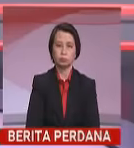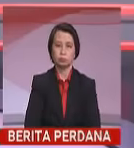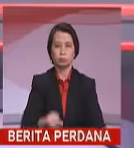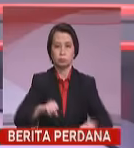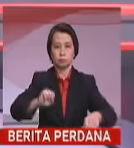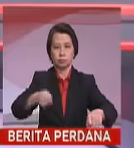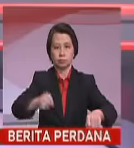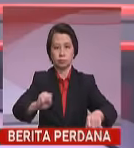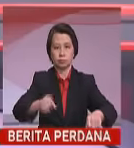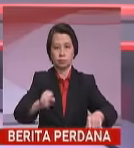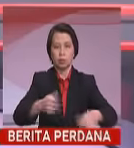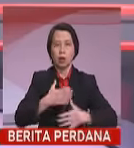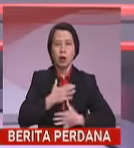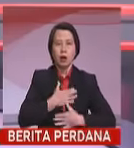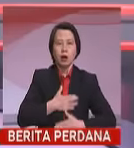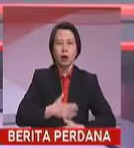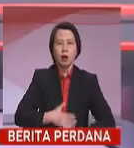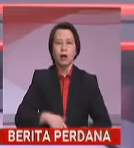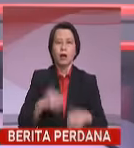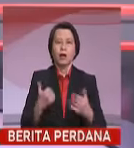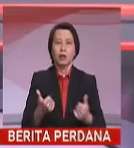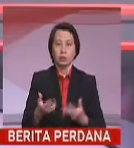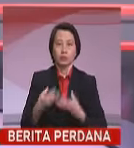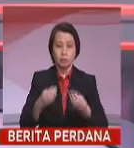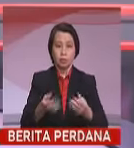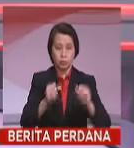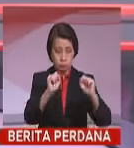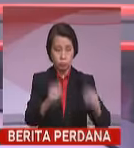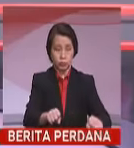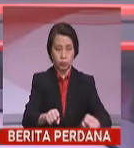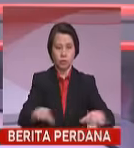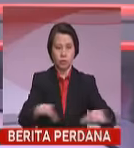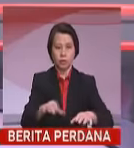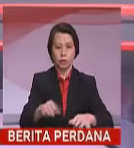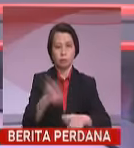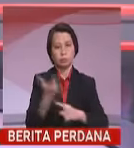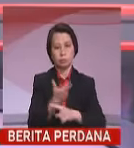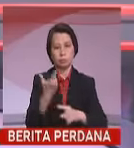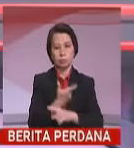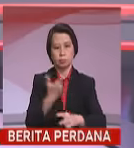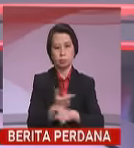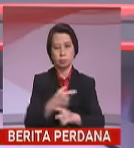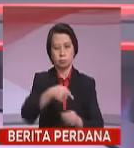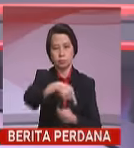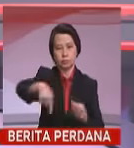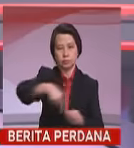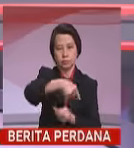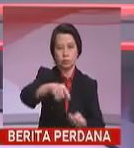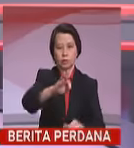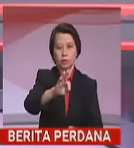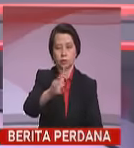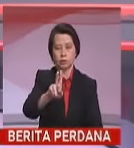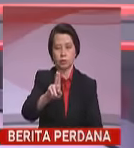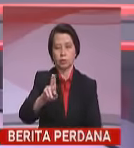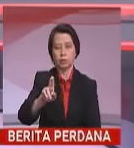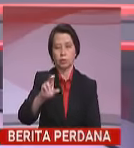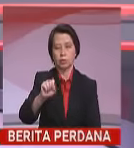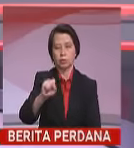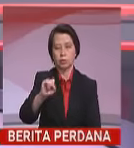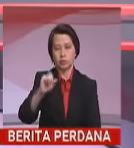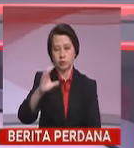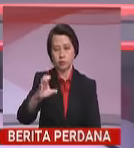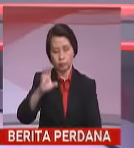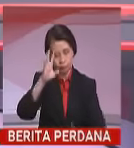Sukan Pemotoran Negara menarik nafas lega apabila diberikan kebenaran untuk menjalankan sesi latihan di Lita Antarabangsa Sepang SIC.